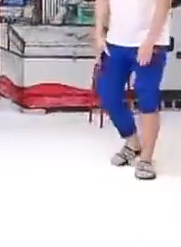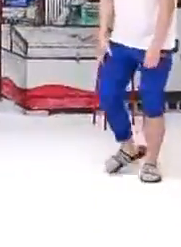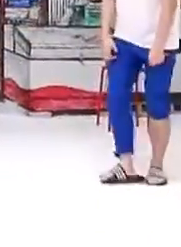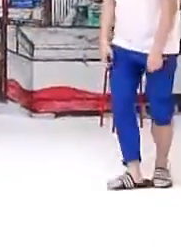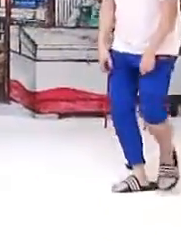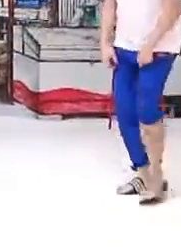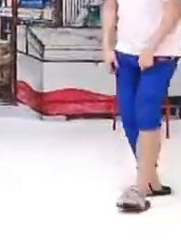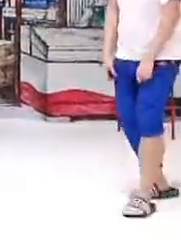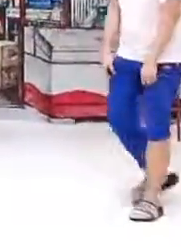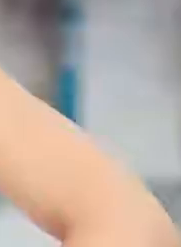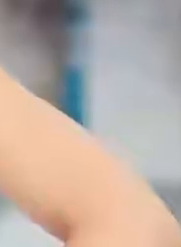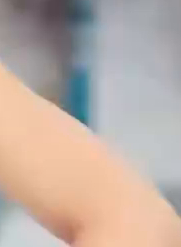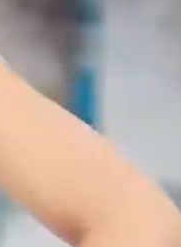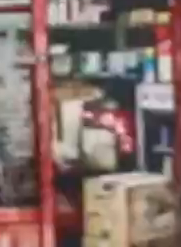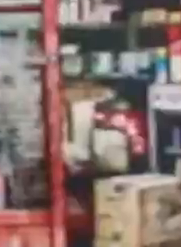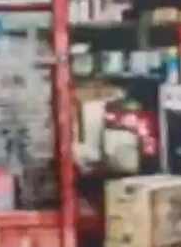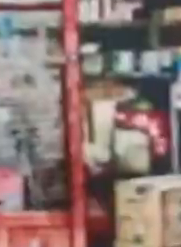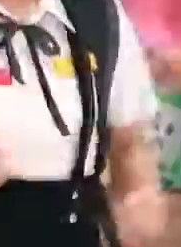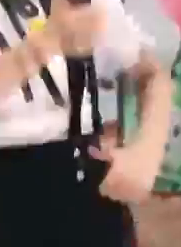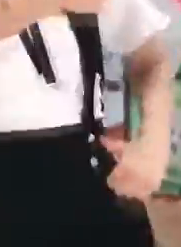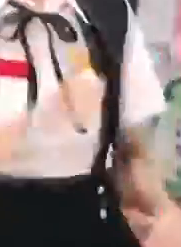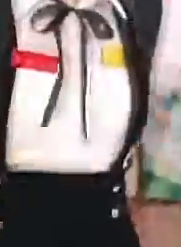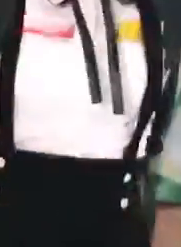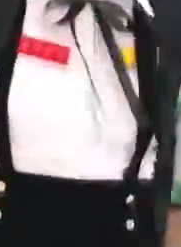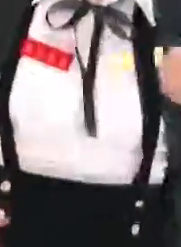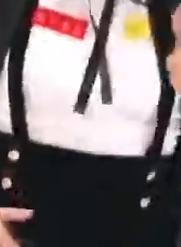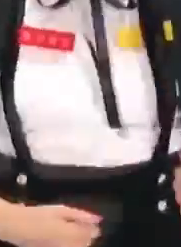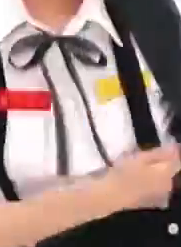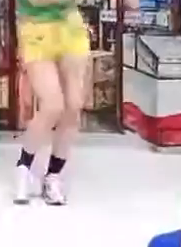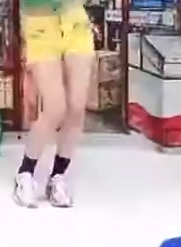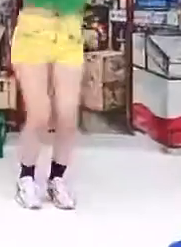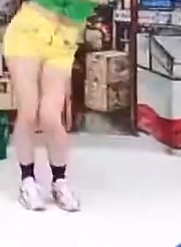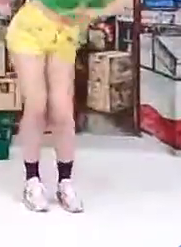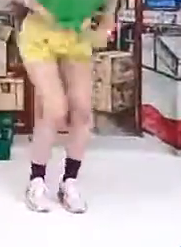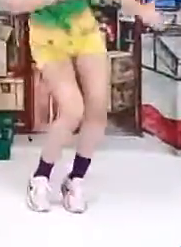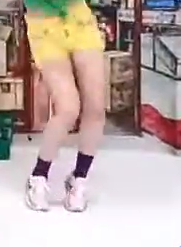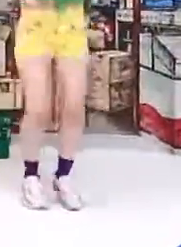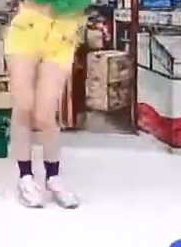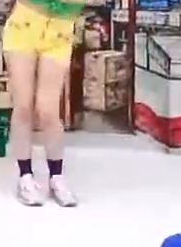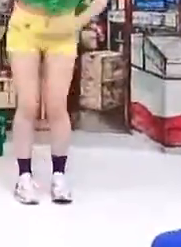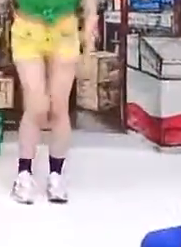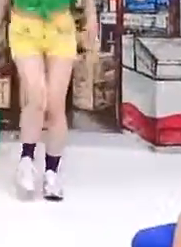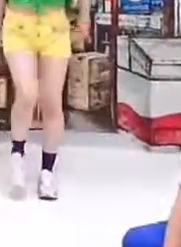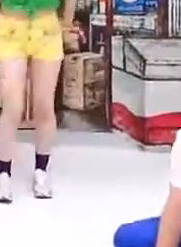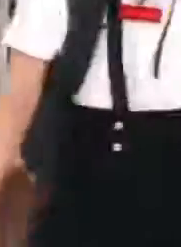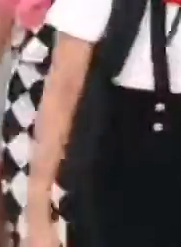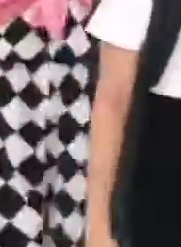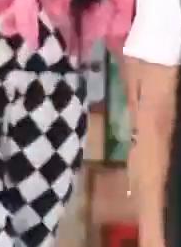잠시만요, 그 사랑 나만 주세요.